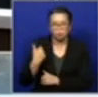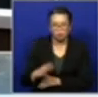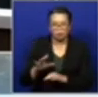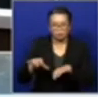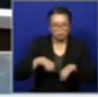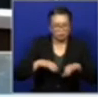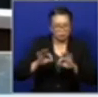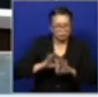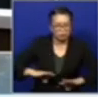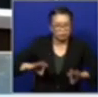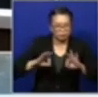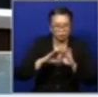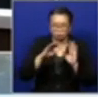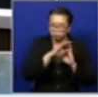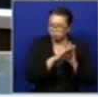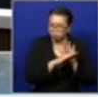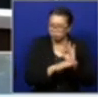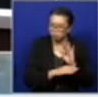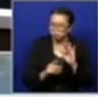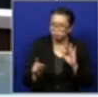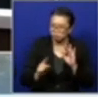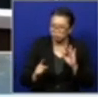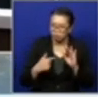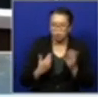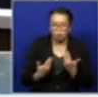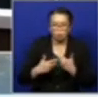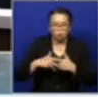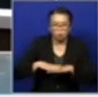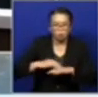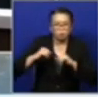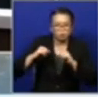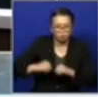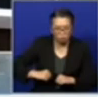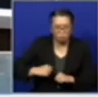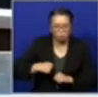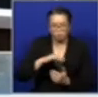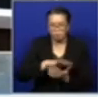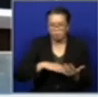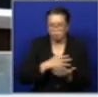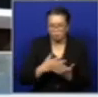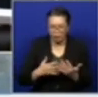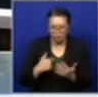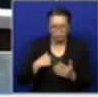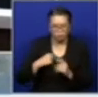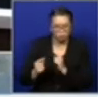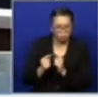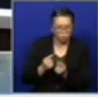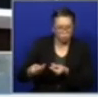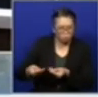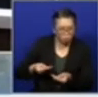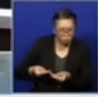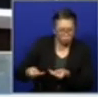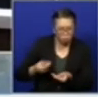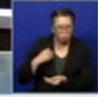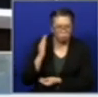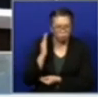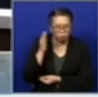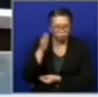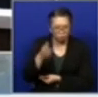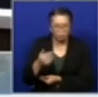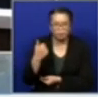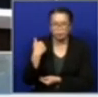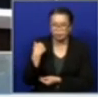CPTPPทั้งที่ไทยมีความตกลง FTA อยู่แล้วกับ9ประเทศจากทั้งหมดสมาชิก11ประเทศ